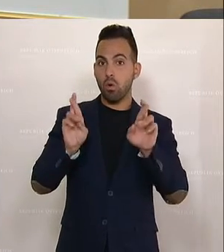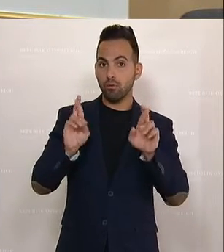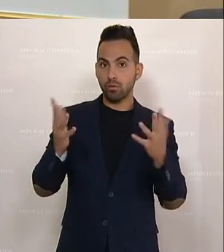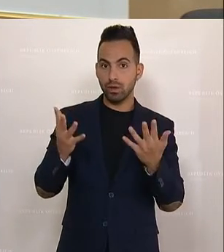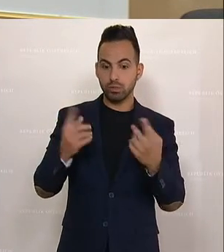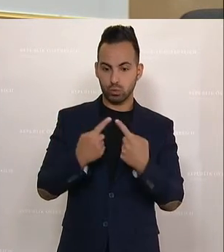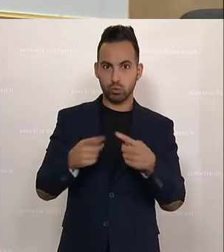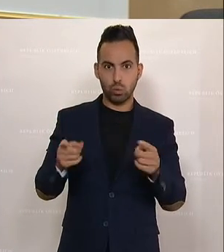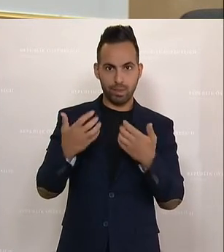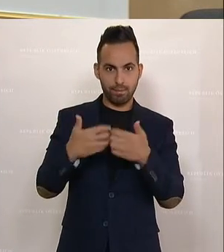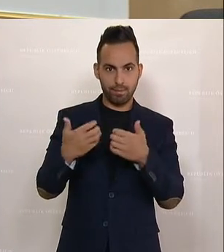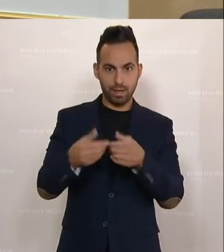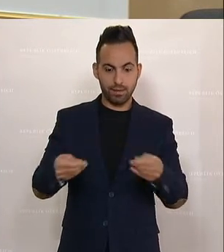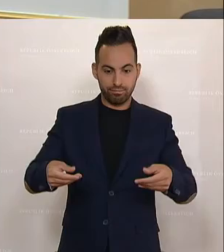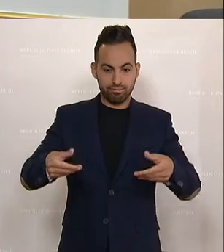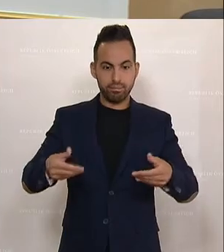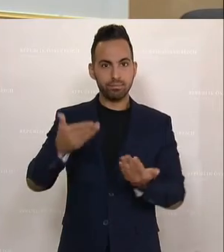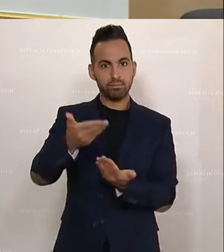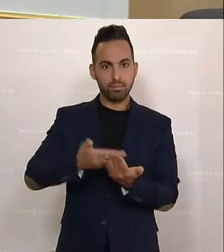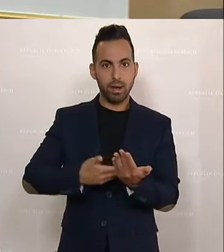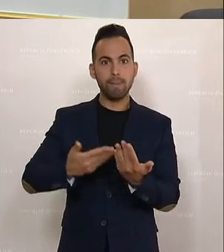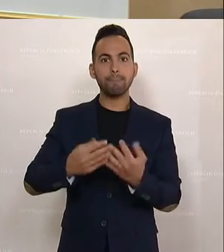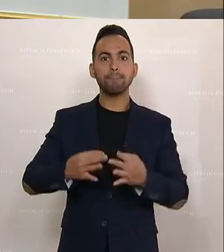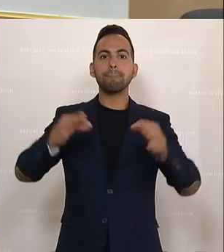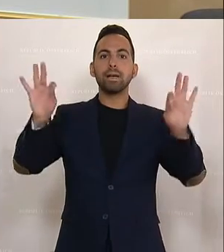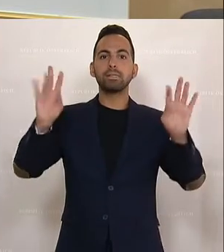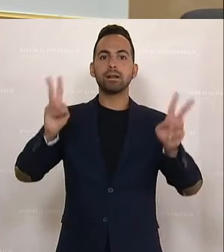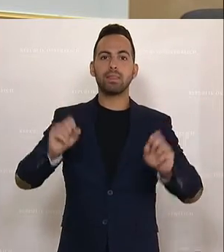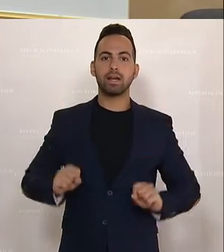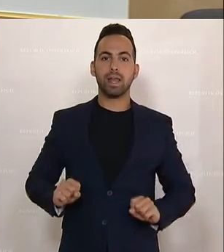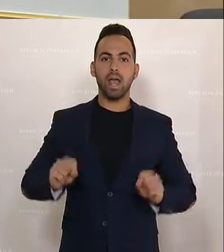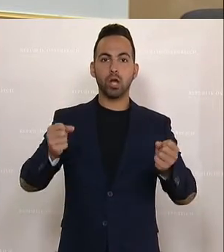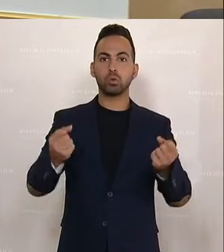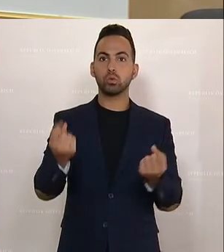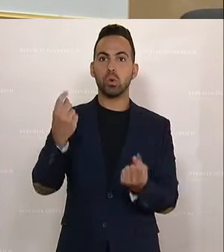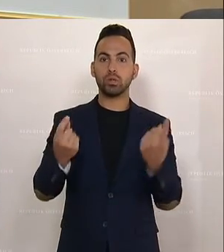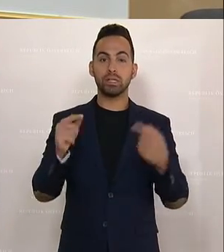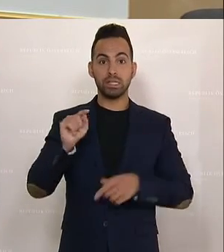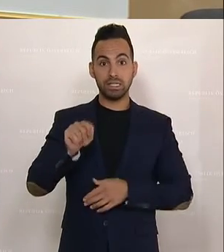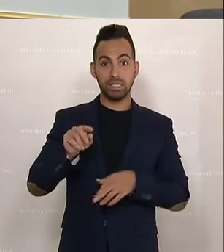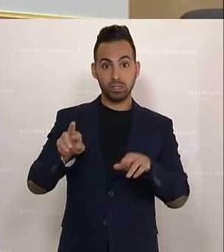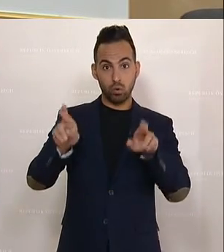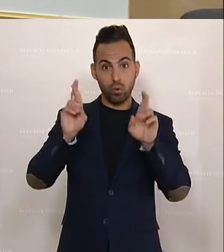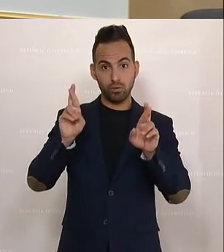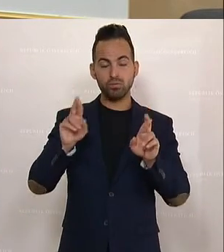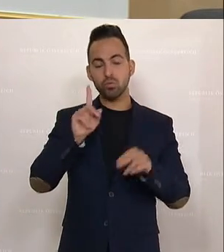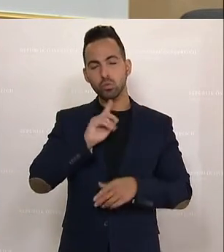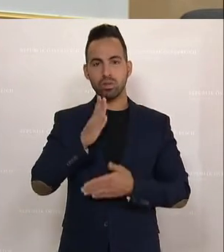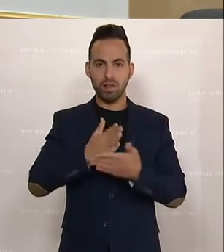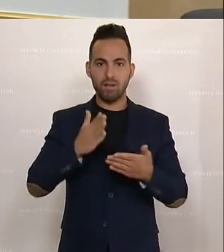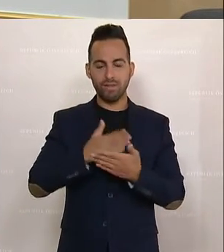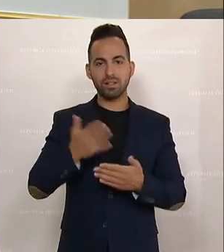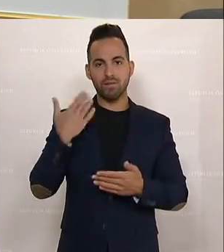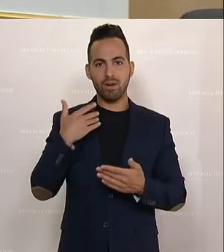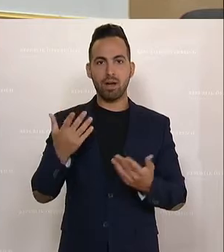diesen Sonderbericht besser auf die Dinge reagieren kann. Diese Hoffnung, muss ich leider sagen, hat sich nur teilweise erfüllt. Auch